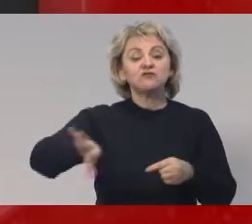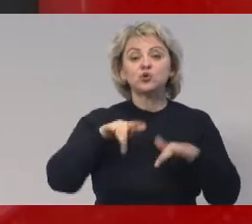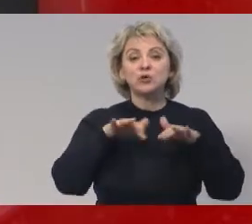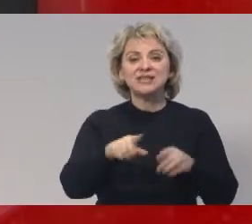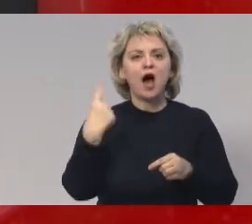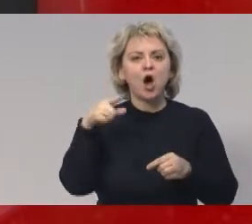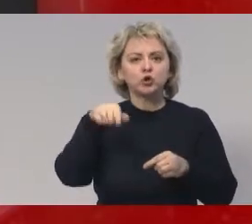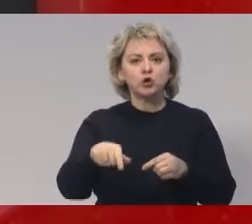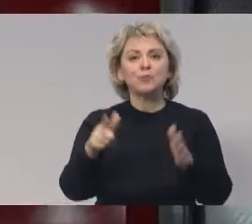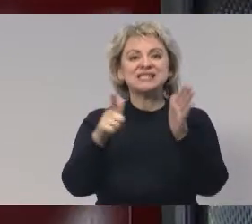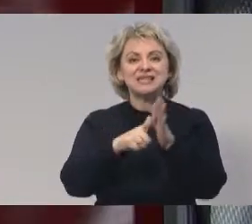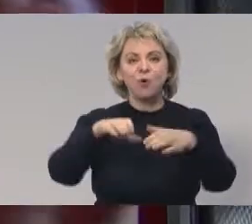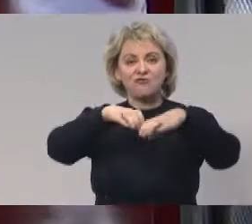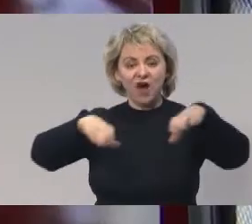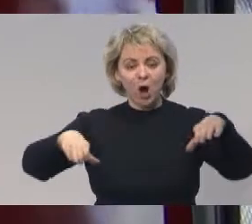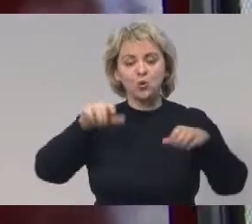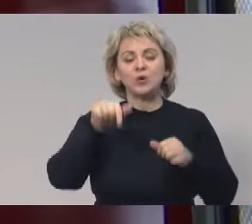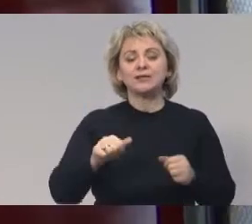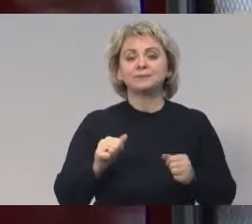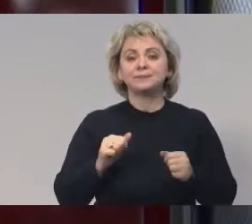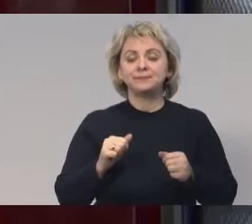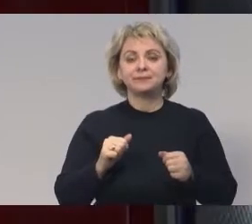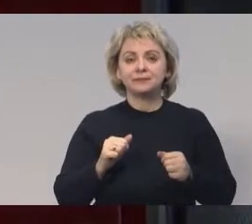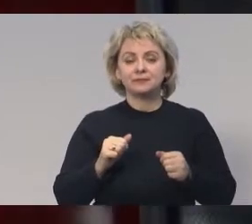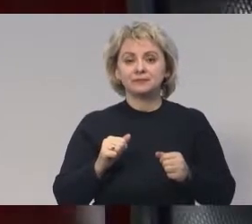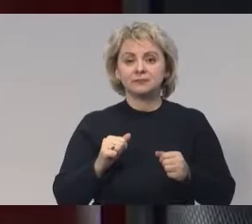в 1-7 вагоне.